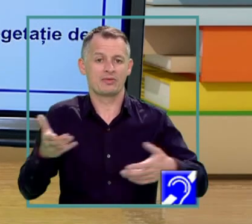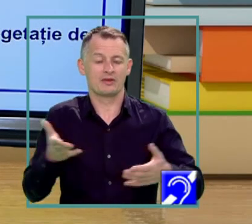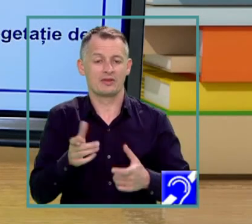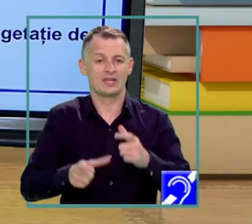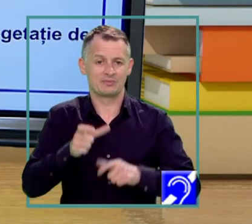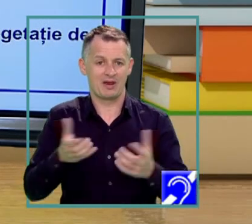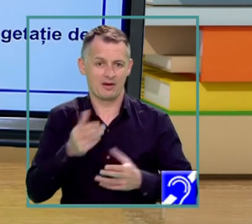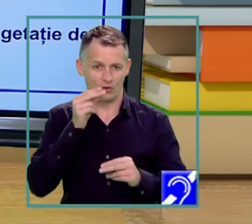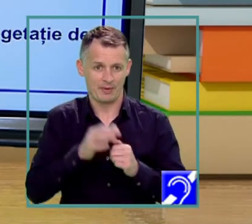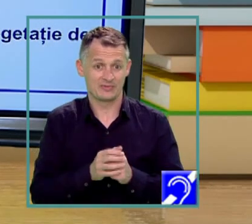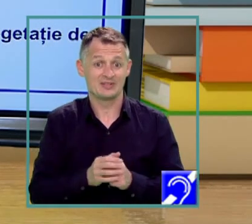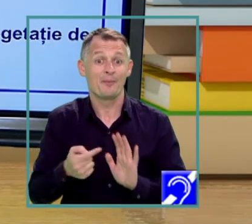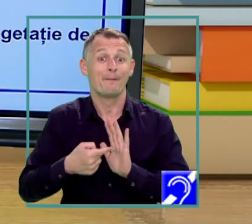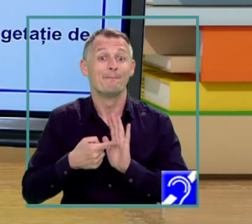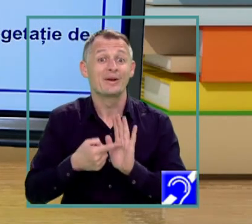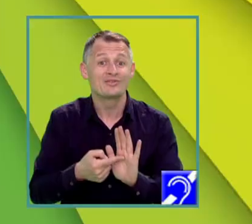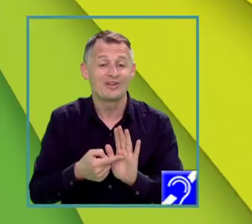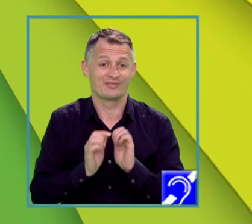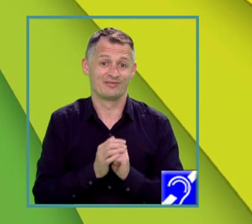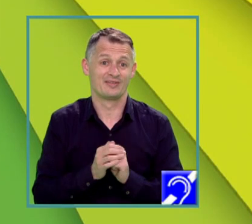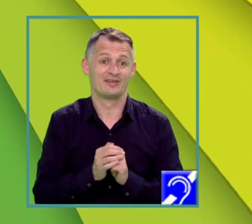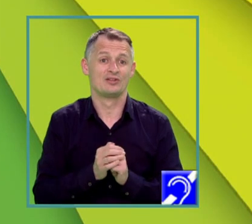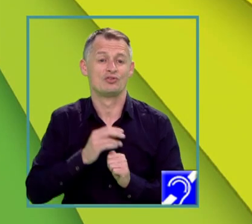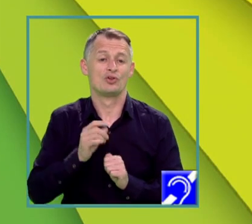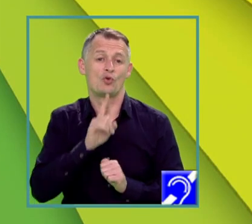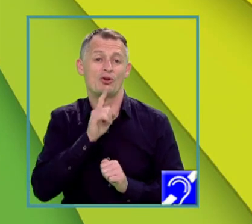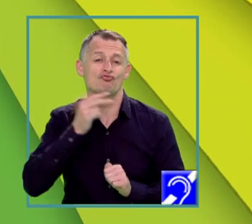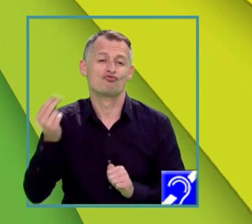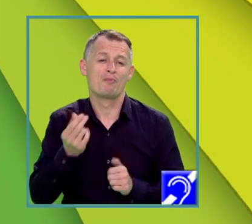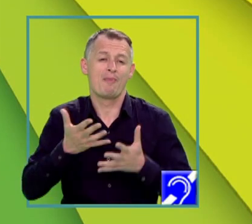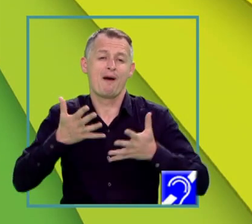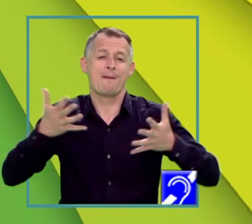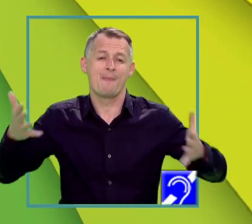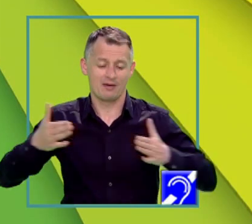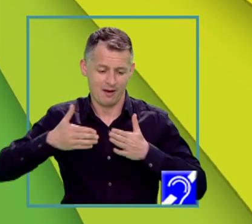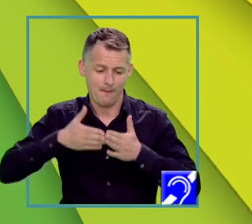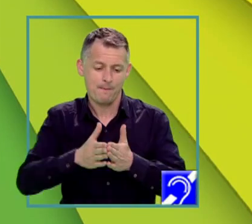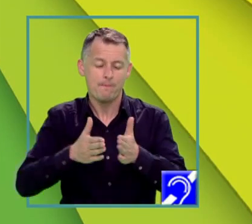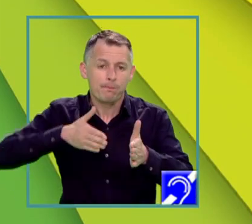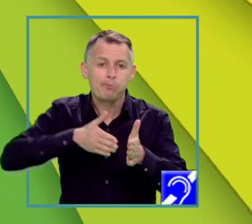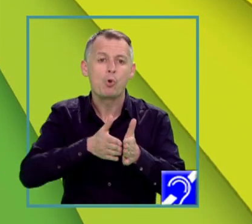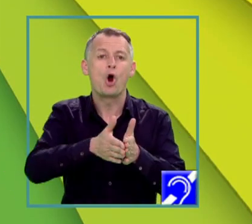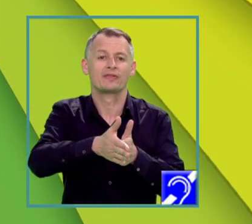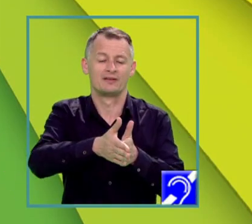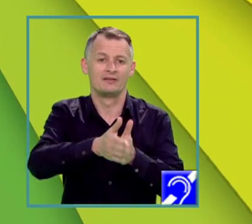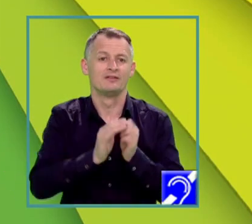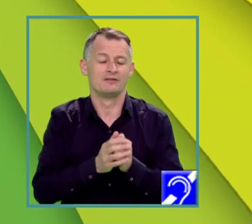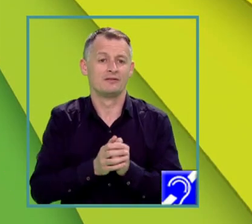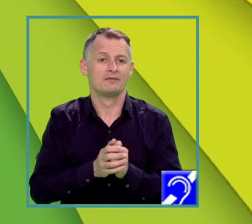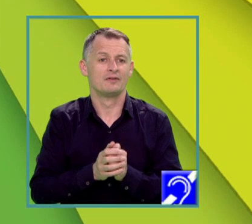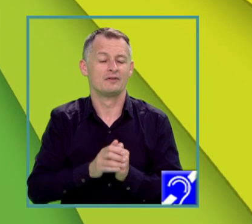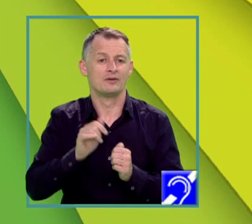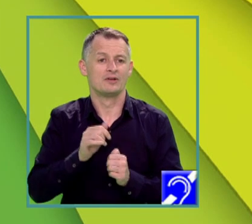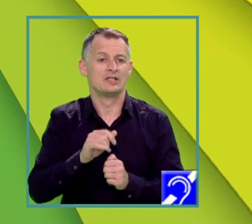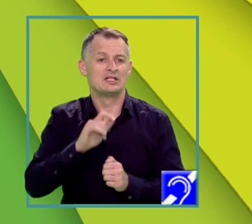vă spuneam și anume să precizați numele celui mai mare port fluvial după volumul traficului de mărfuri din statul care are capitala